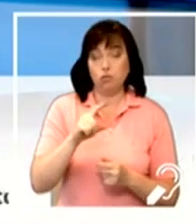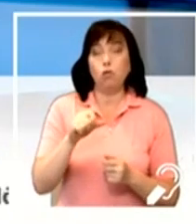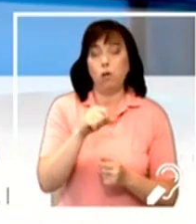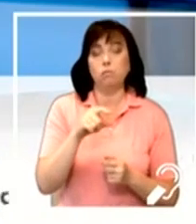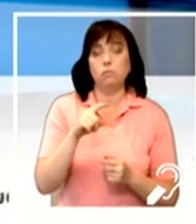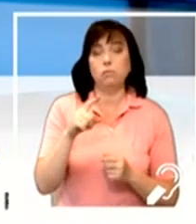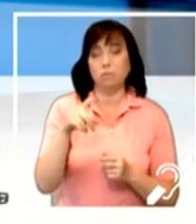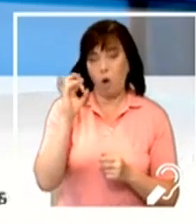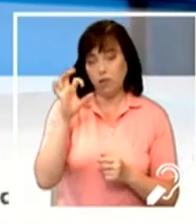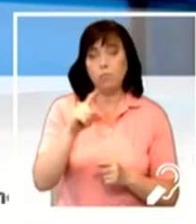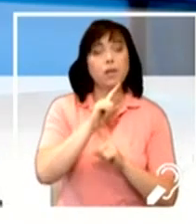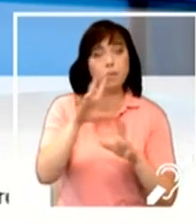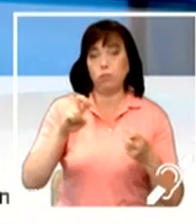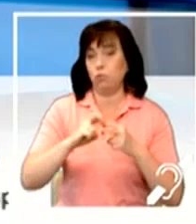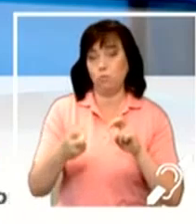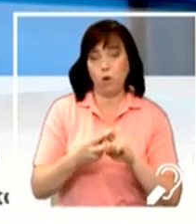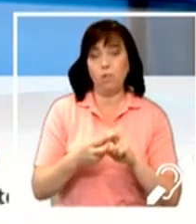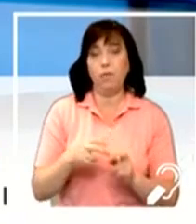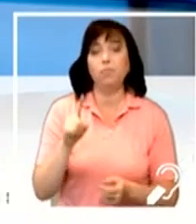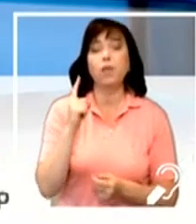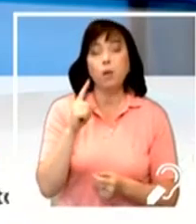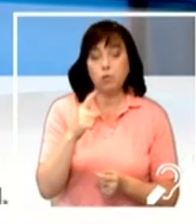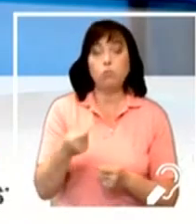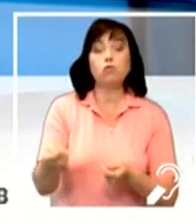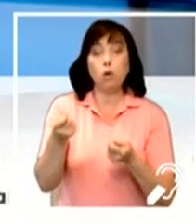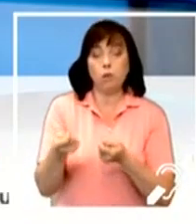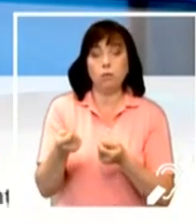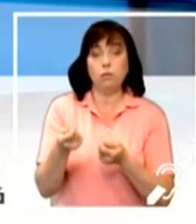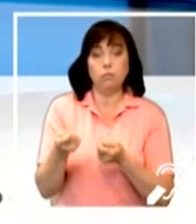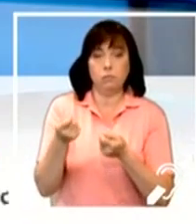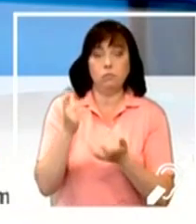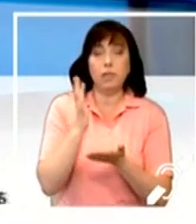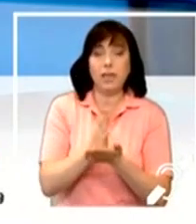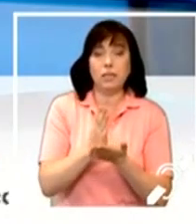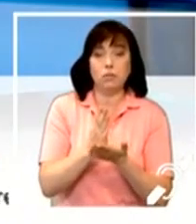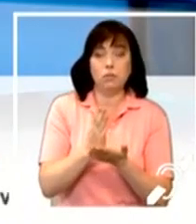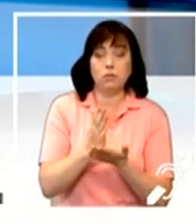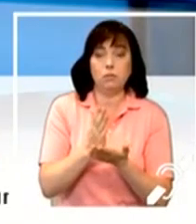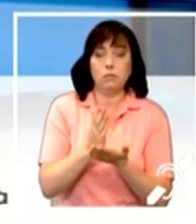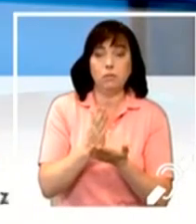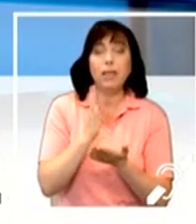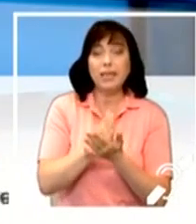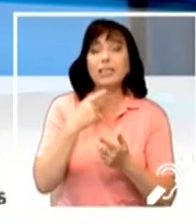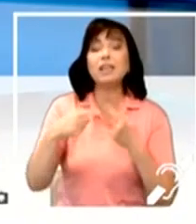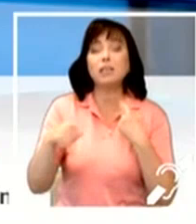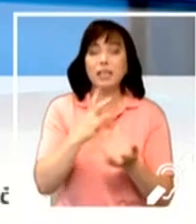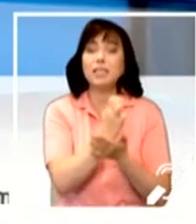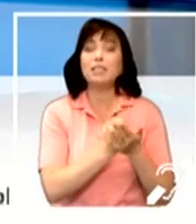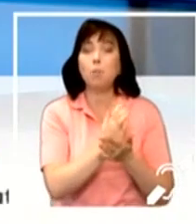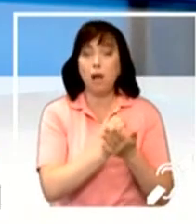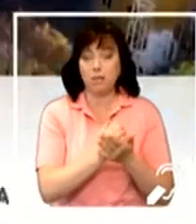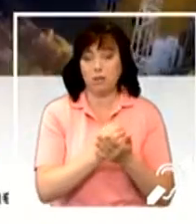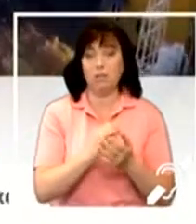luna octombrie, nu vor fi probleme, deoarece aprovizionarea există diferite rezerve în